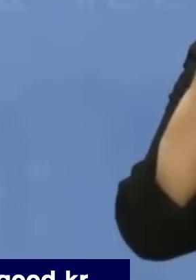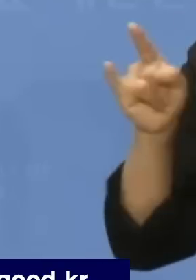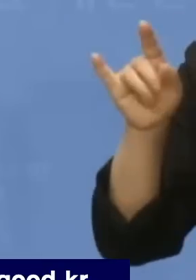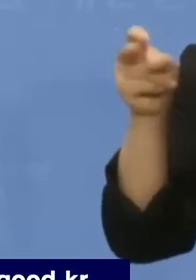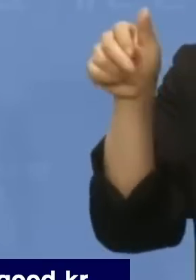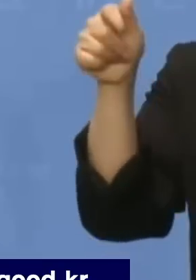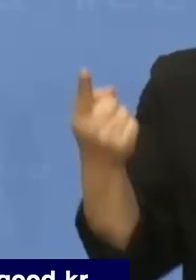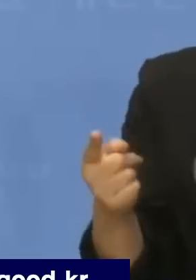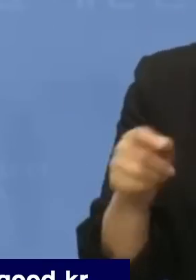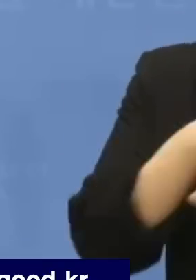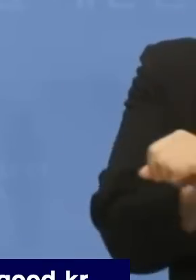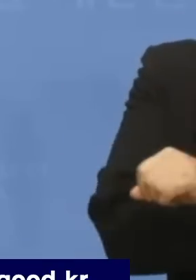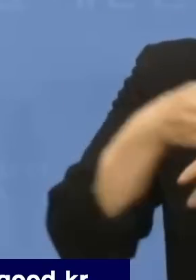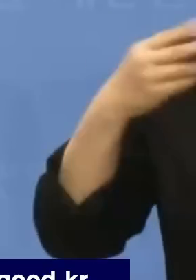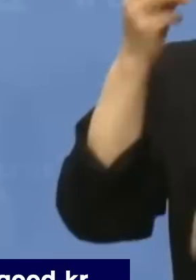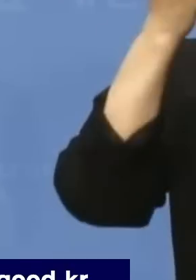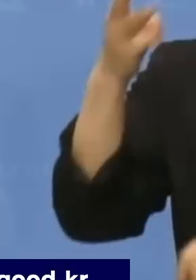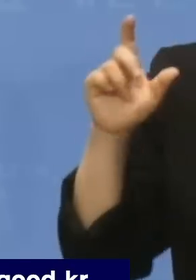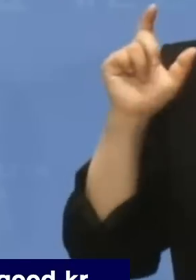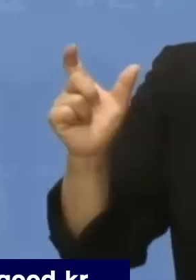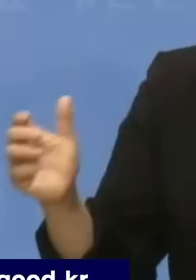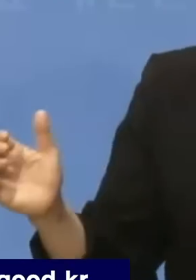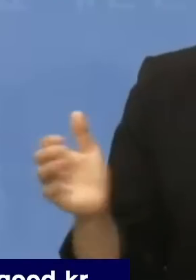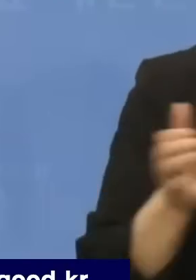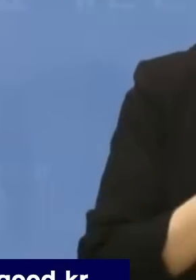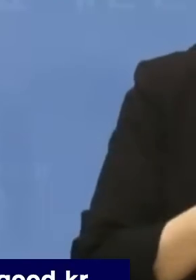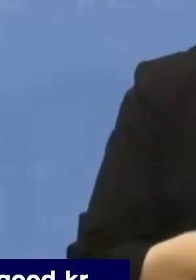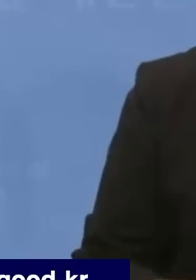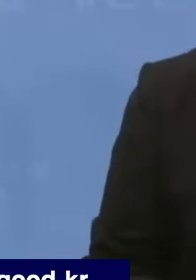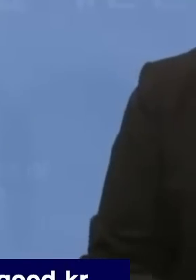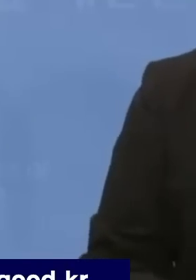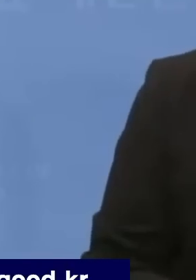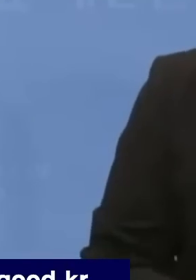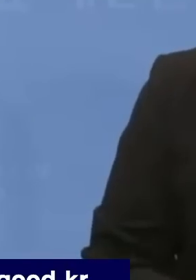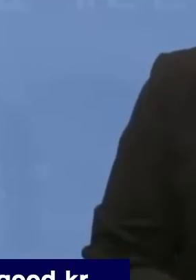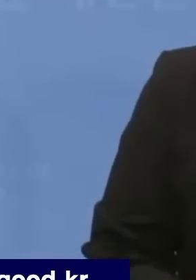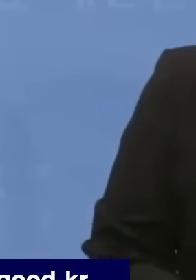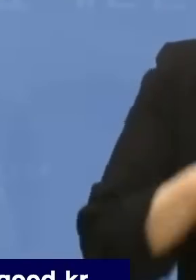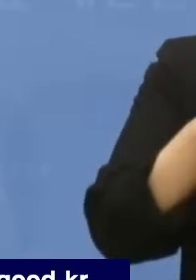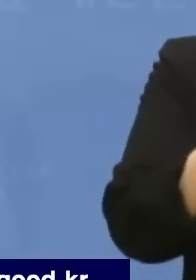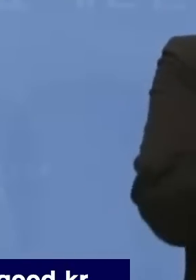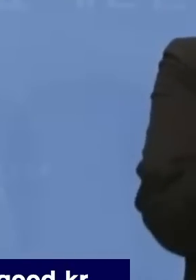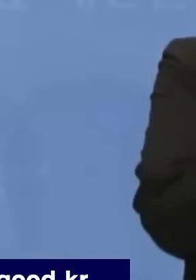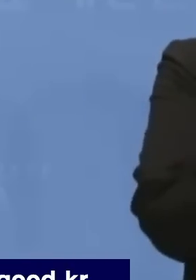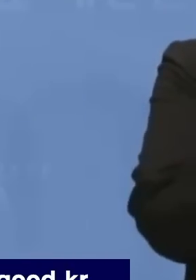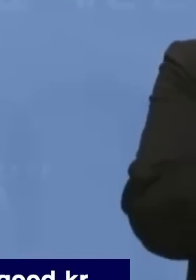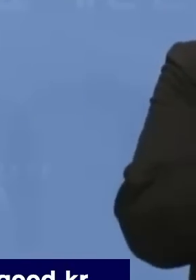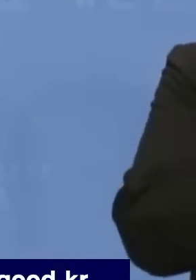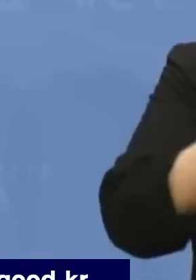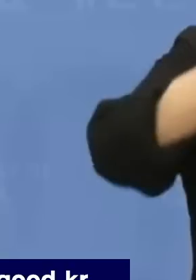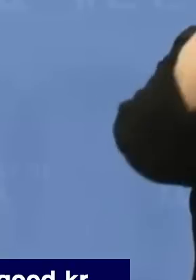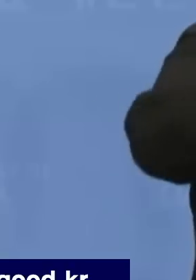최고위원은 당원권 정지 3개월 징계를 결정했습니다. 김재원 위원에 대해선